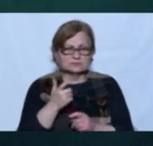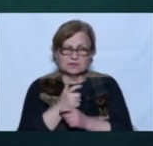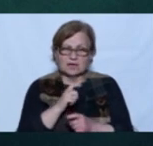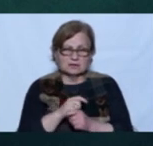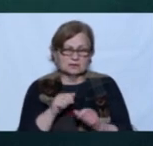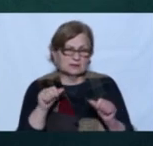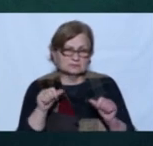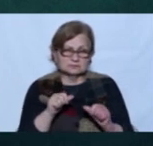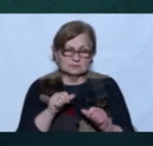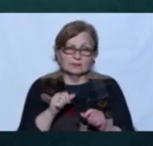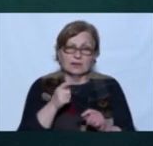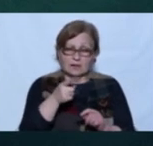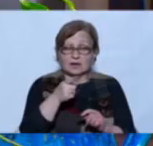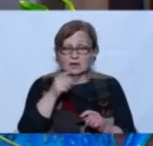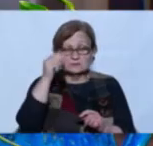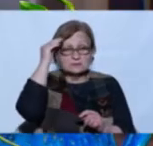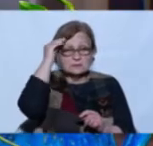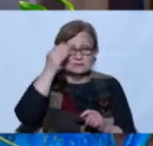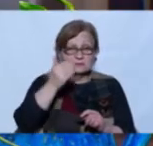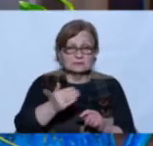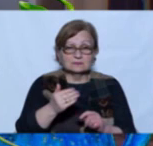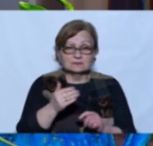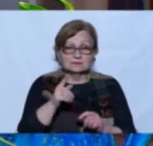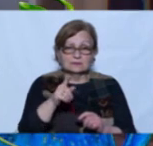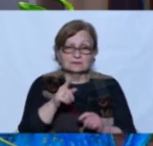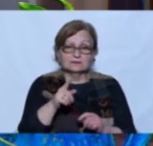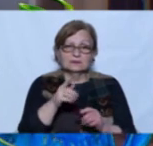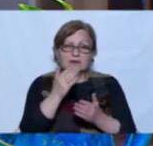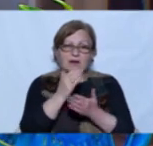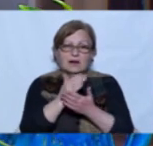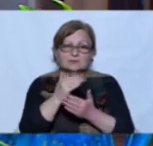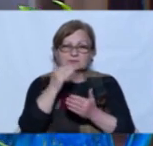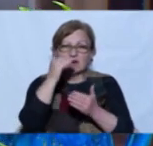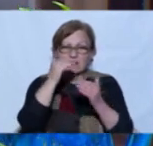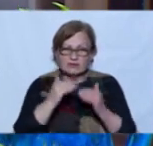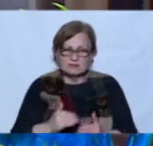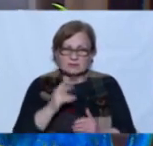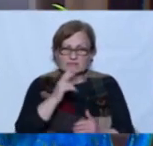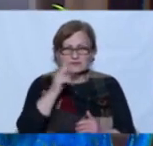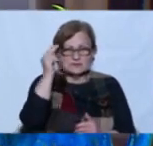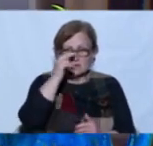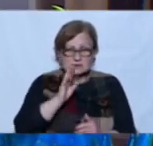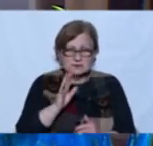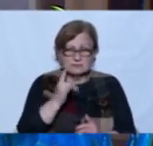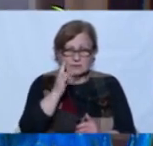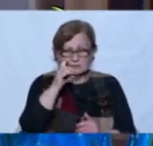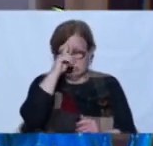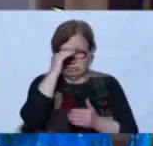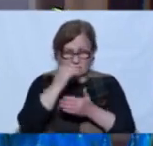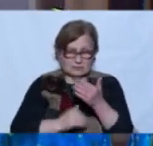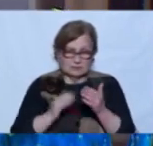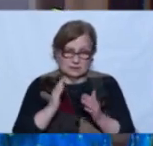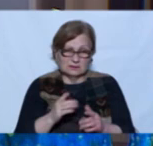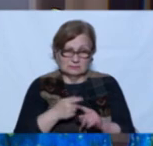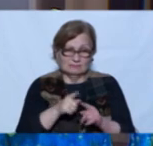ნახეთ ეს თვალსაზრისია, რომ ამას მოსდევს დაქვეითება ყოველ მხრივ ადამიანისა და